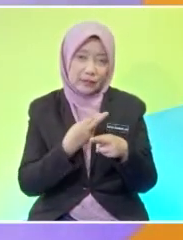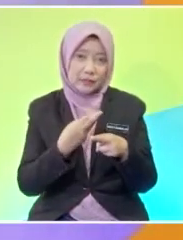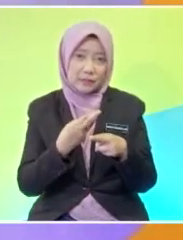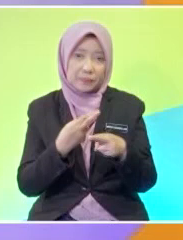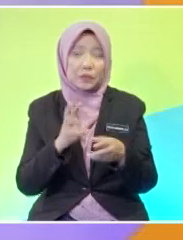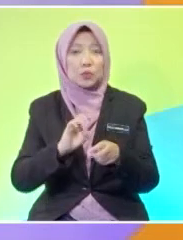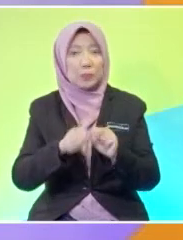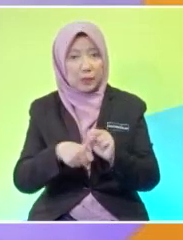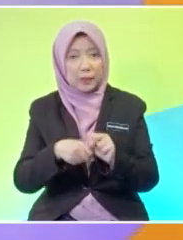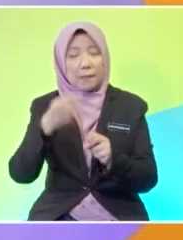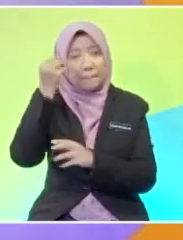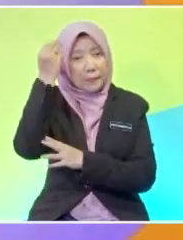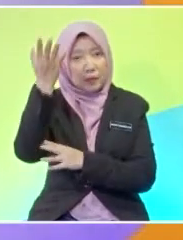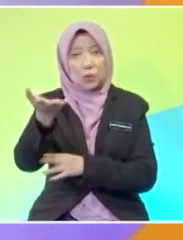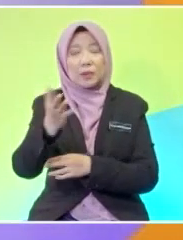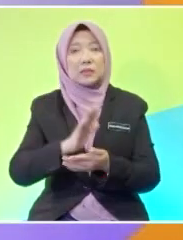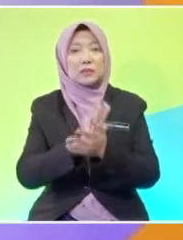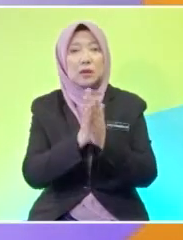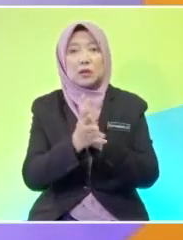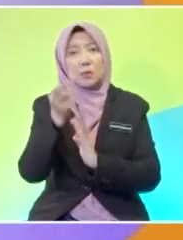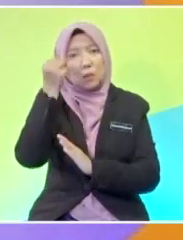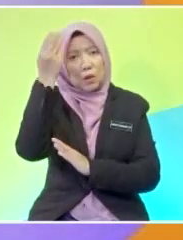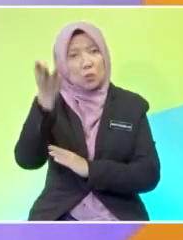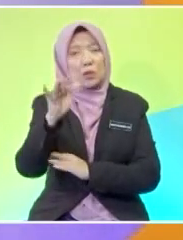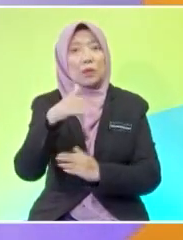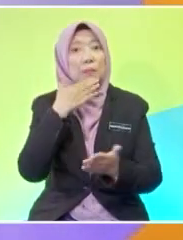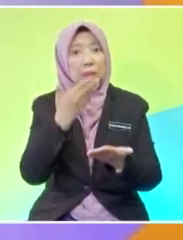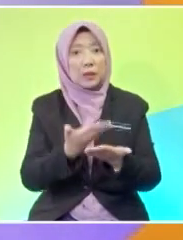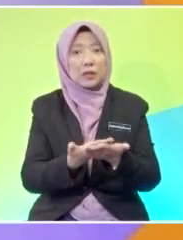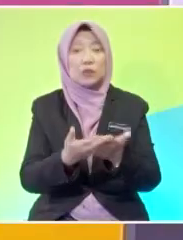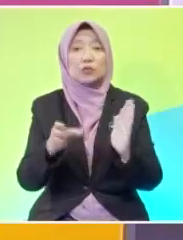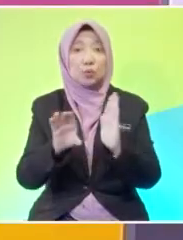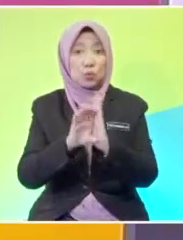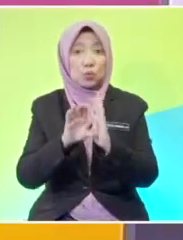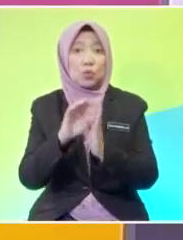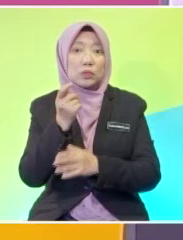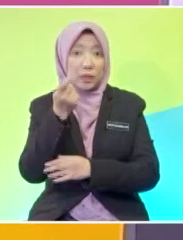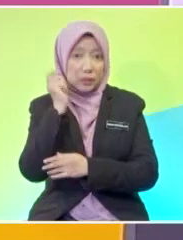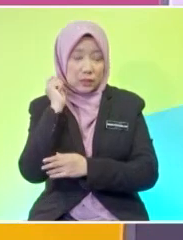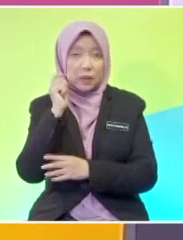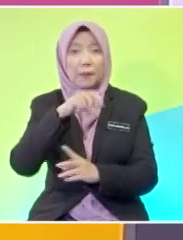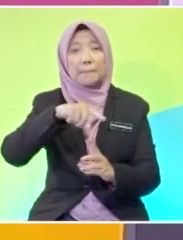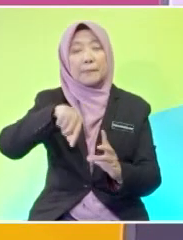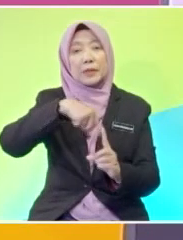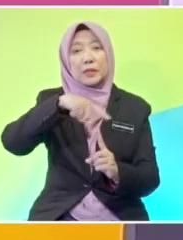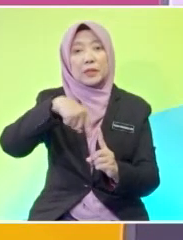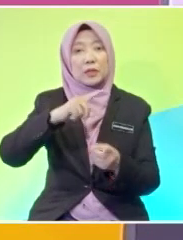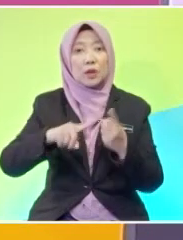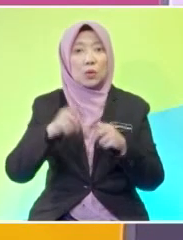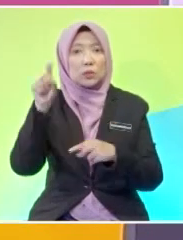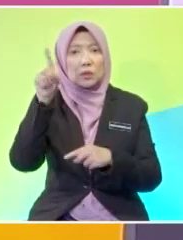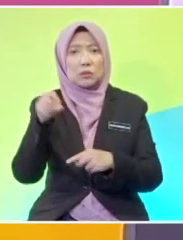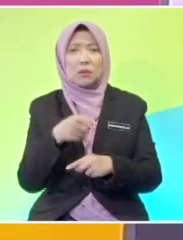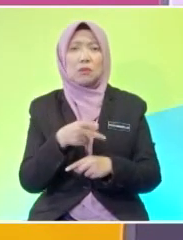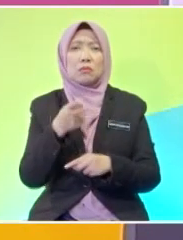supaya maklumat itu menjadi makna yang lebih besar contohnya Tadi hujan tadi bila kawani bertanya Ih kau